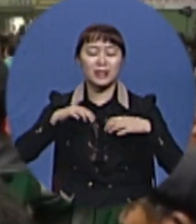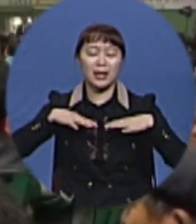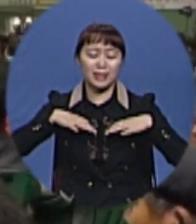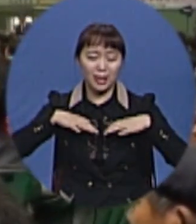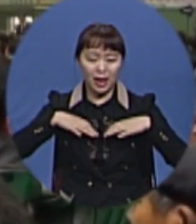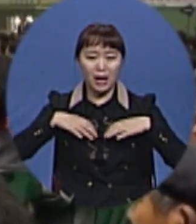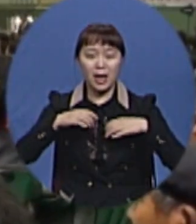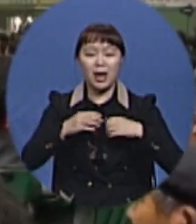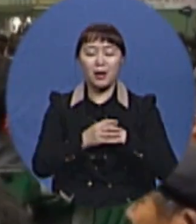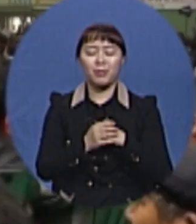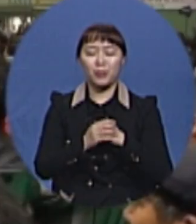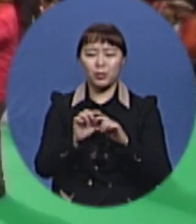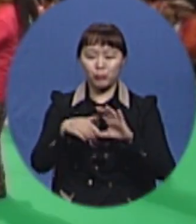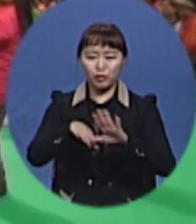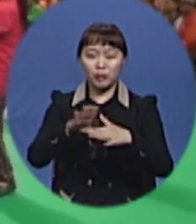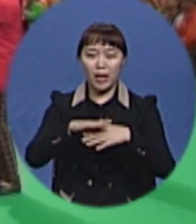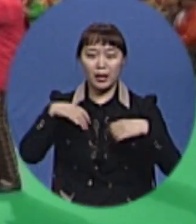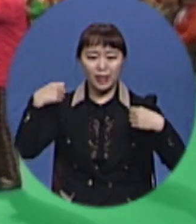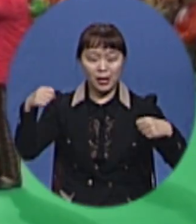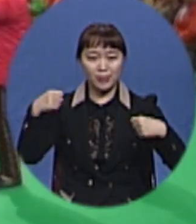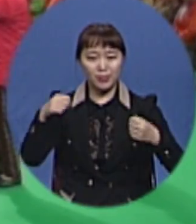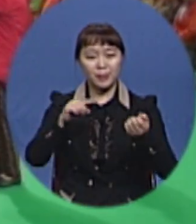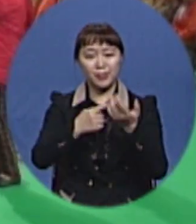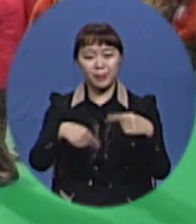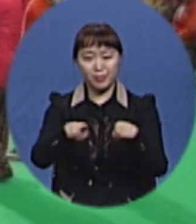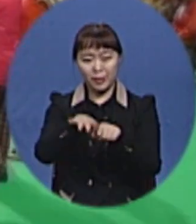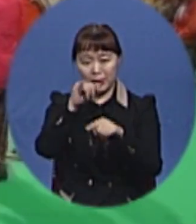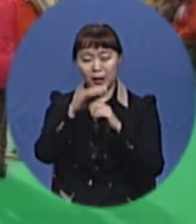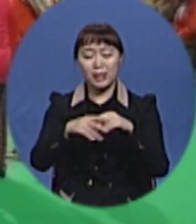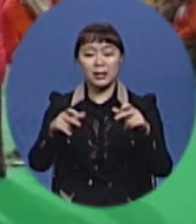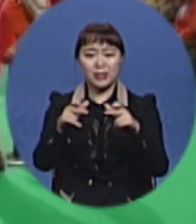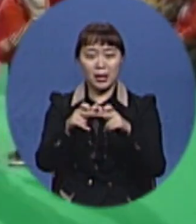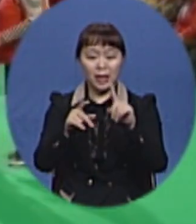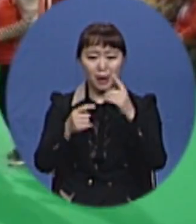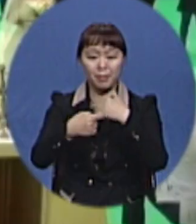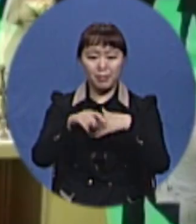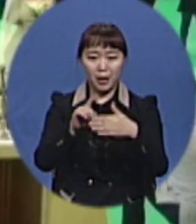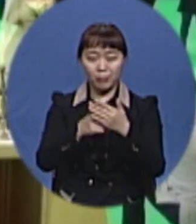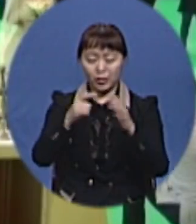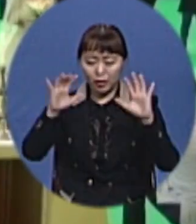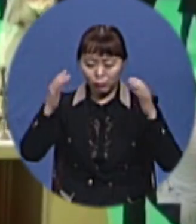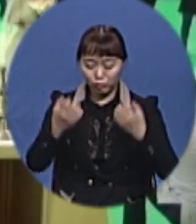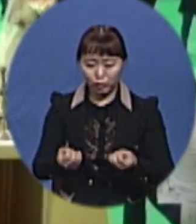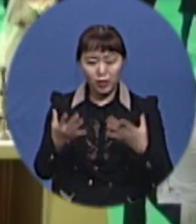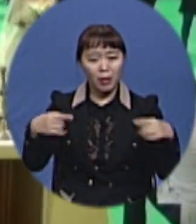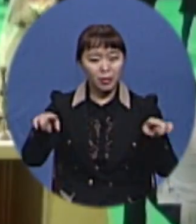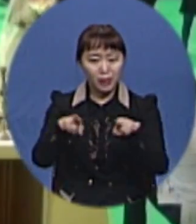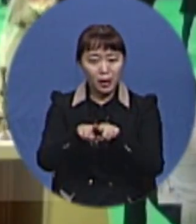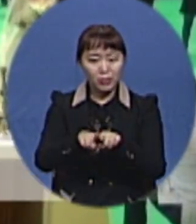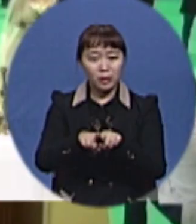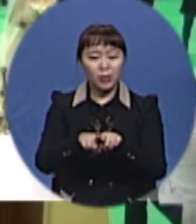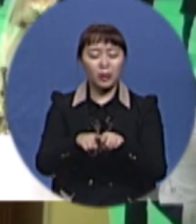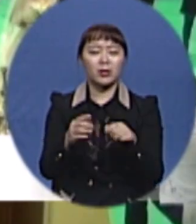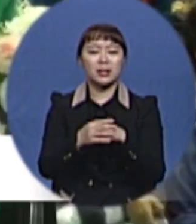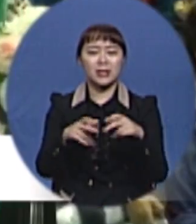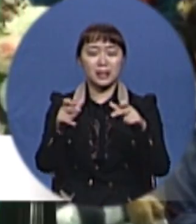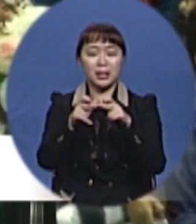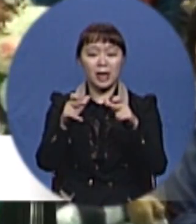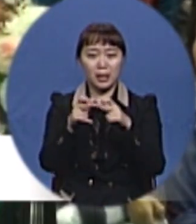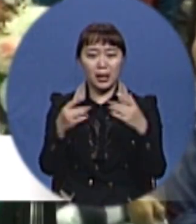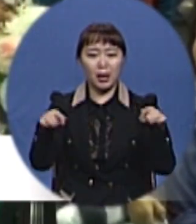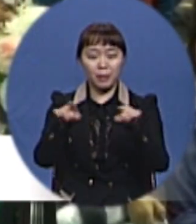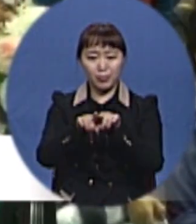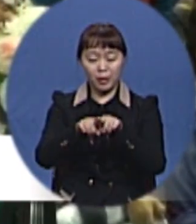등 문화예술 행사를 가졌습니다. 장애인 한마음 대축제와 함께 진행된 장애인 동거부부 합동